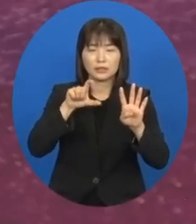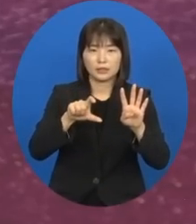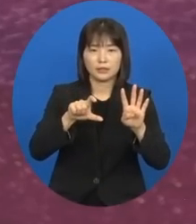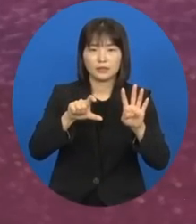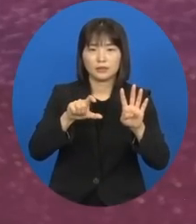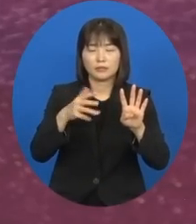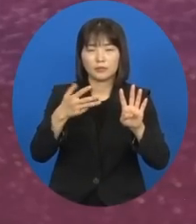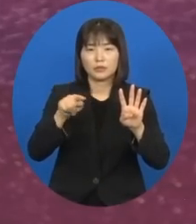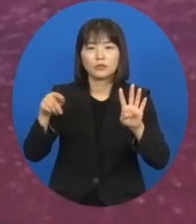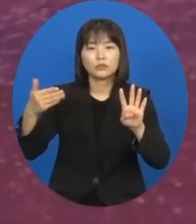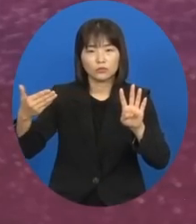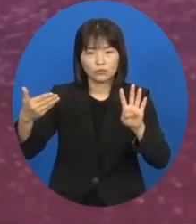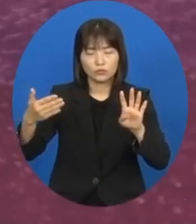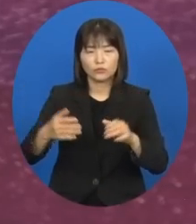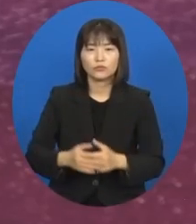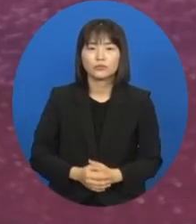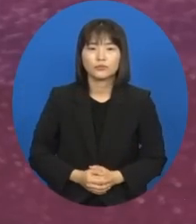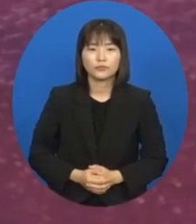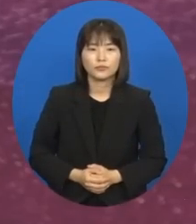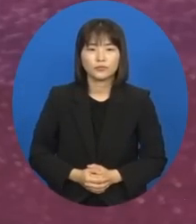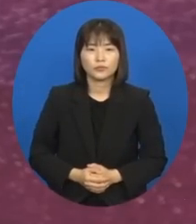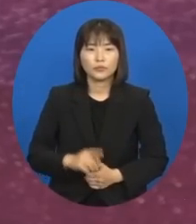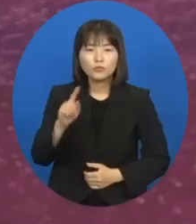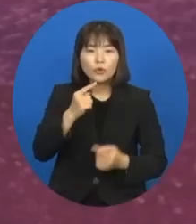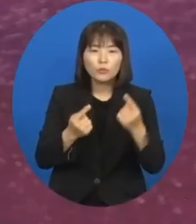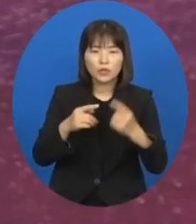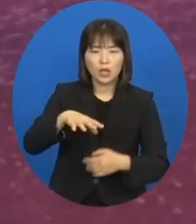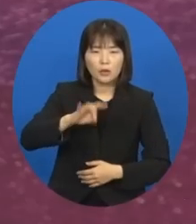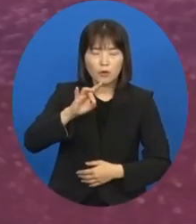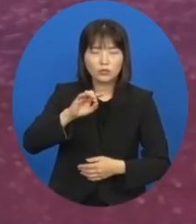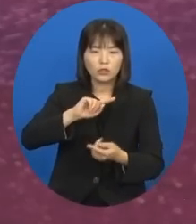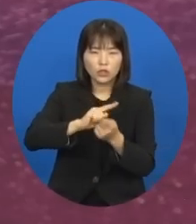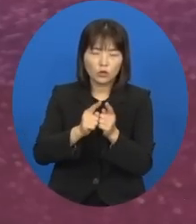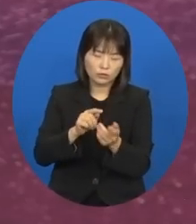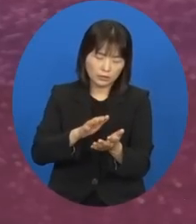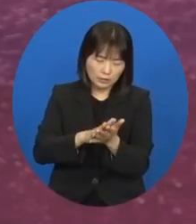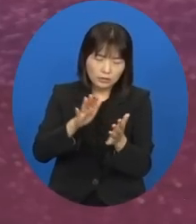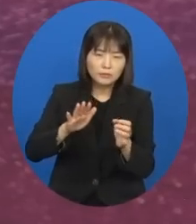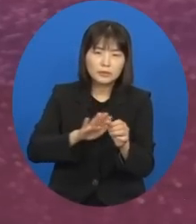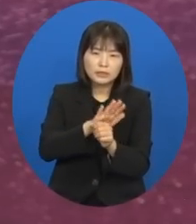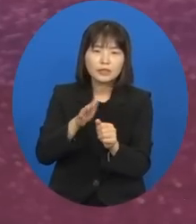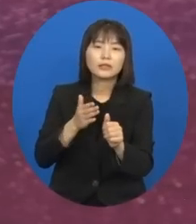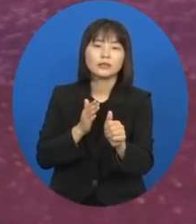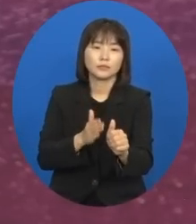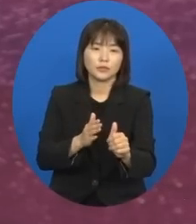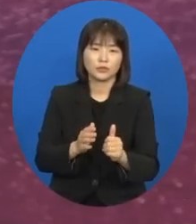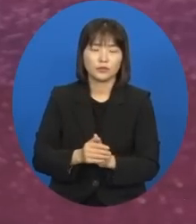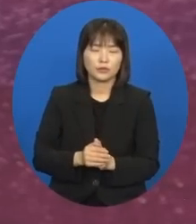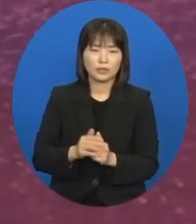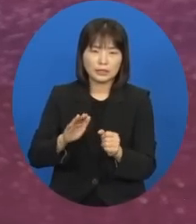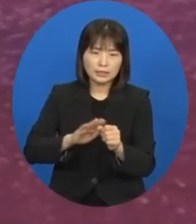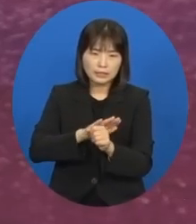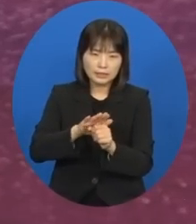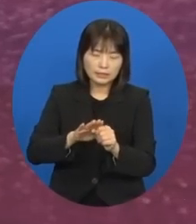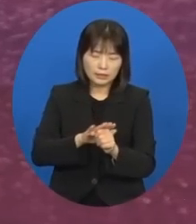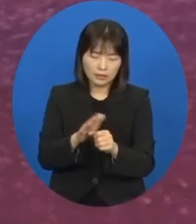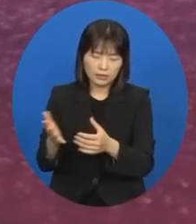3번역 성경으로 읽어드립니다 무엇보다 먼저 서로 뜨겁게 사랑하십시오